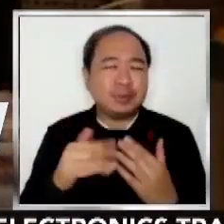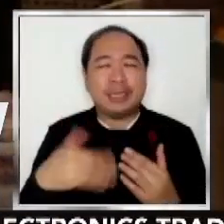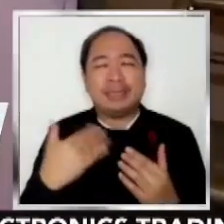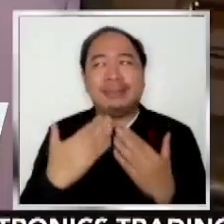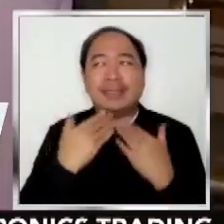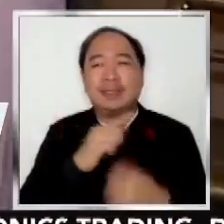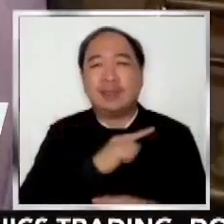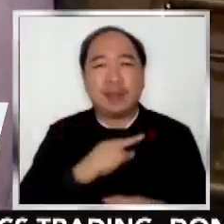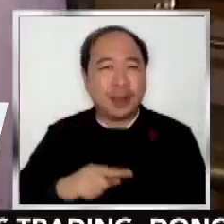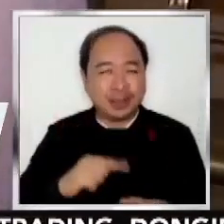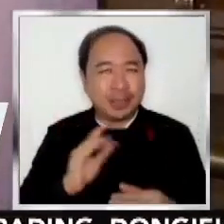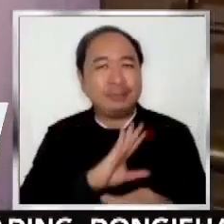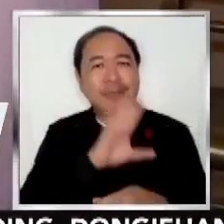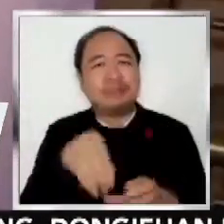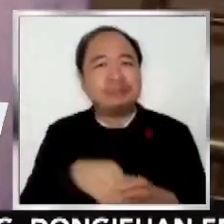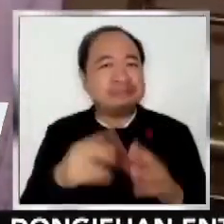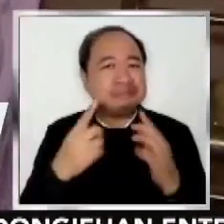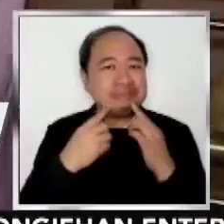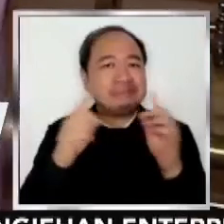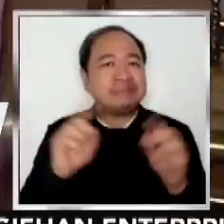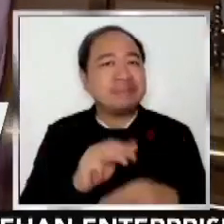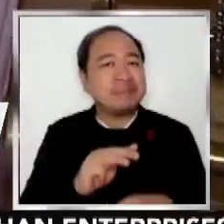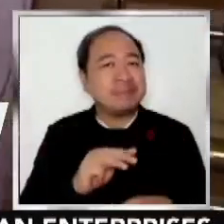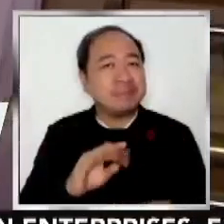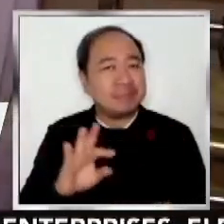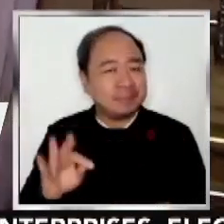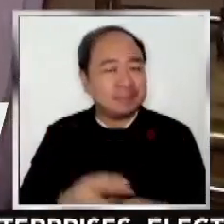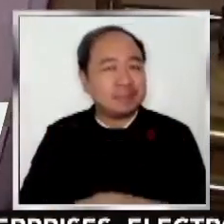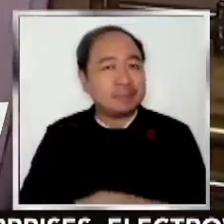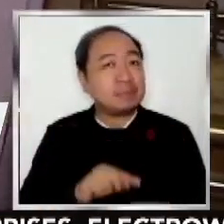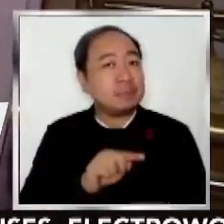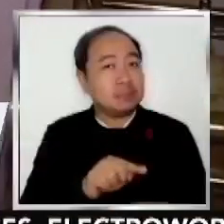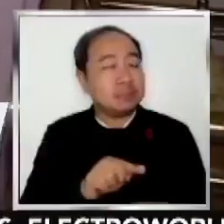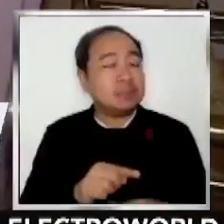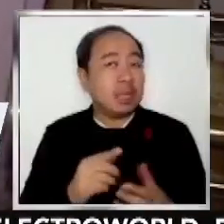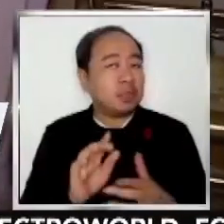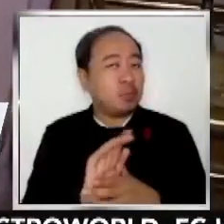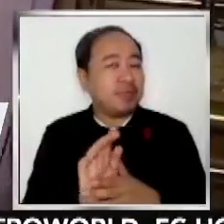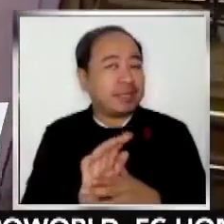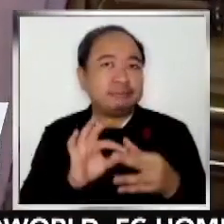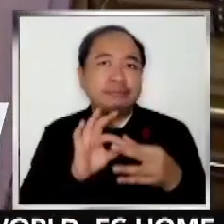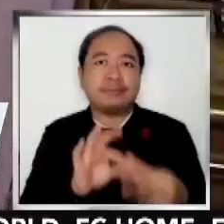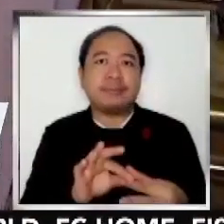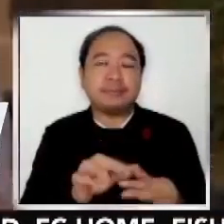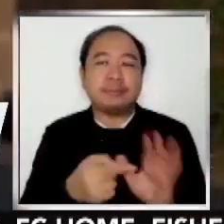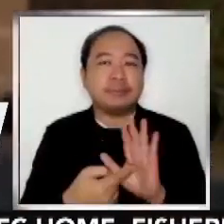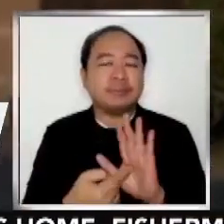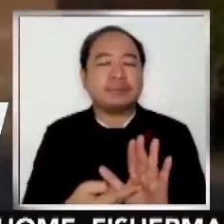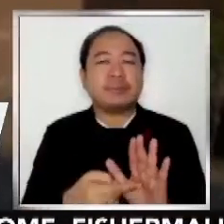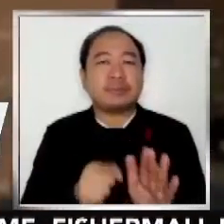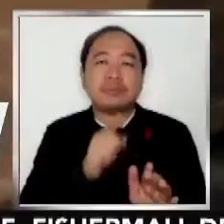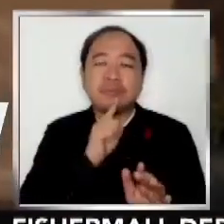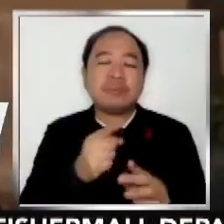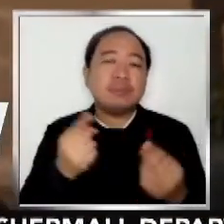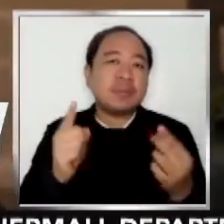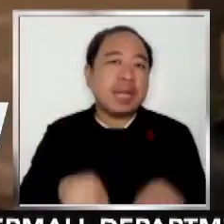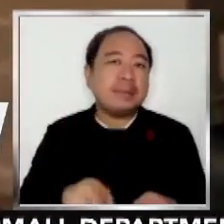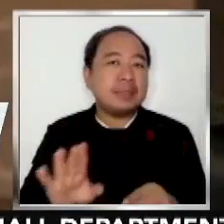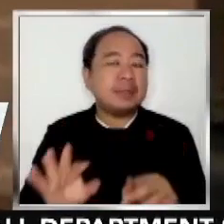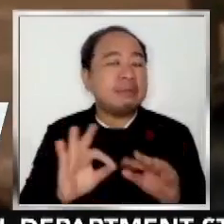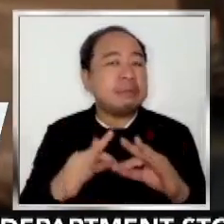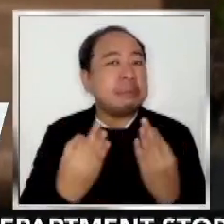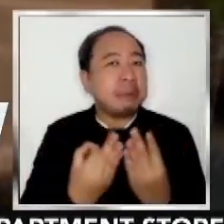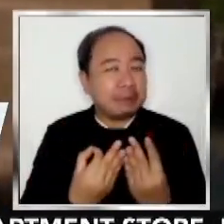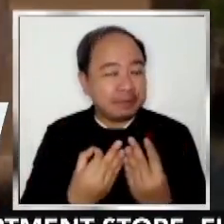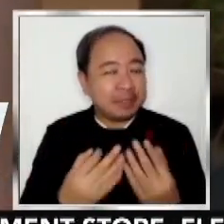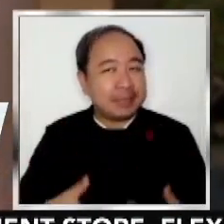kami. Sobrang relatable nga raw ang pelikulang sumasalamin sa reality ng buhay may pamilya. Kaya kahit hindi pa